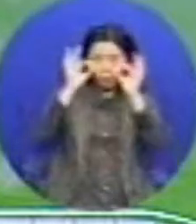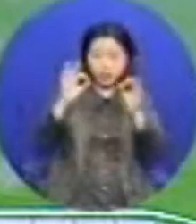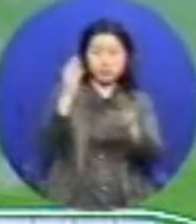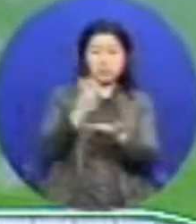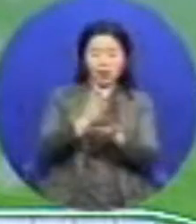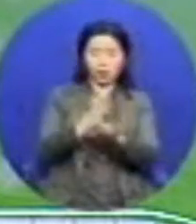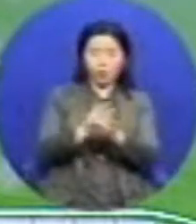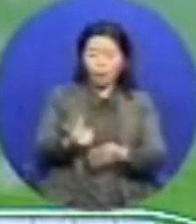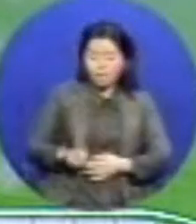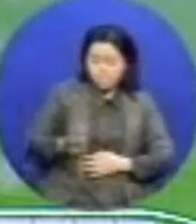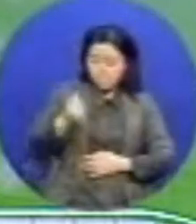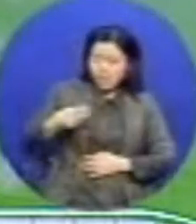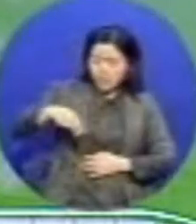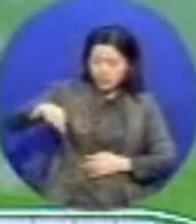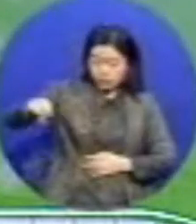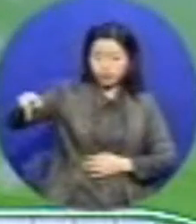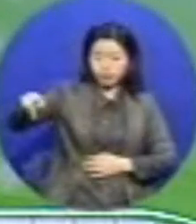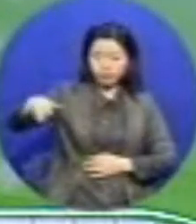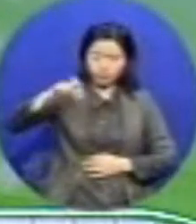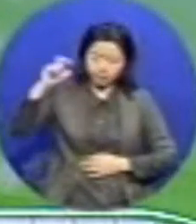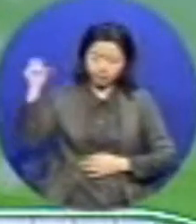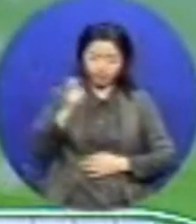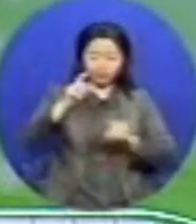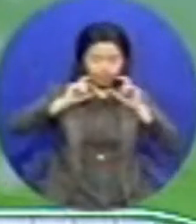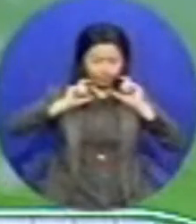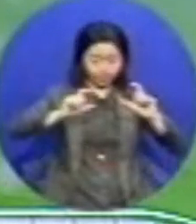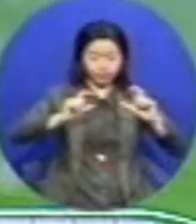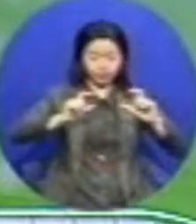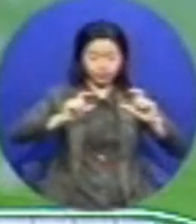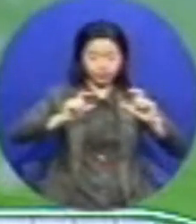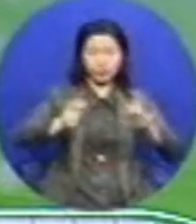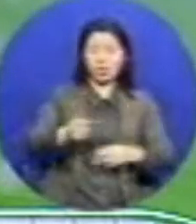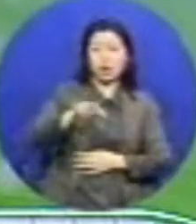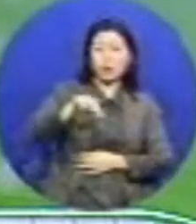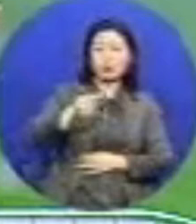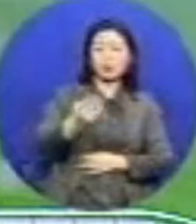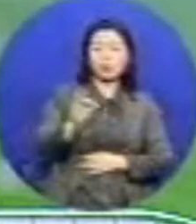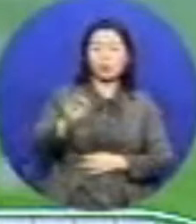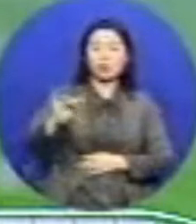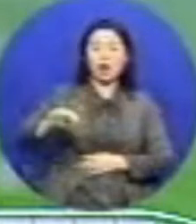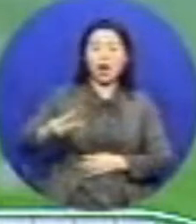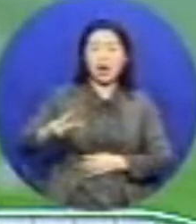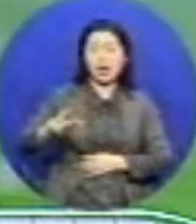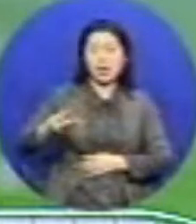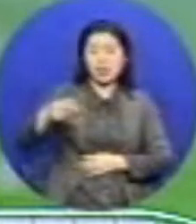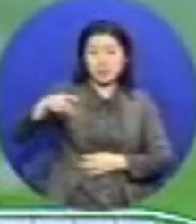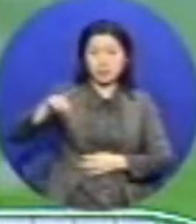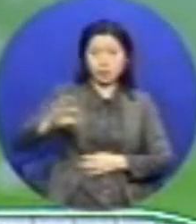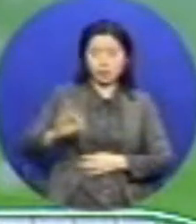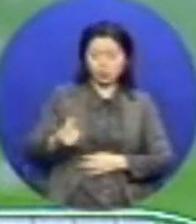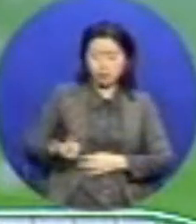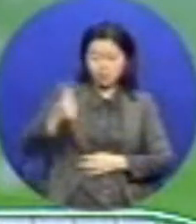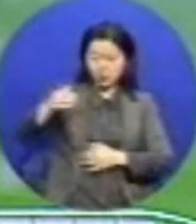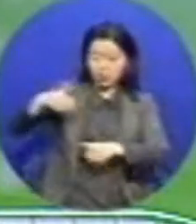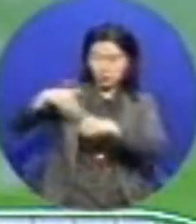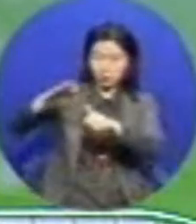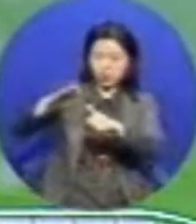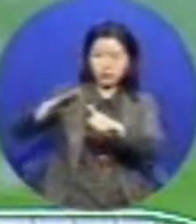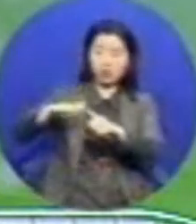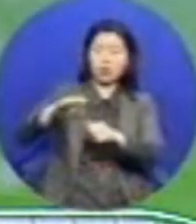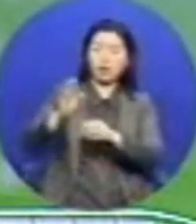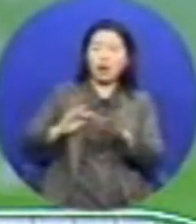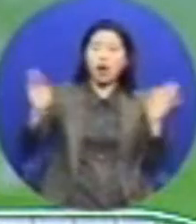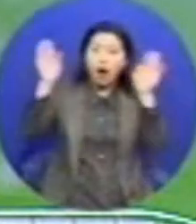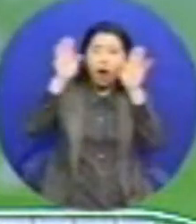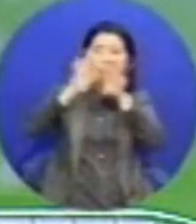뒤돌아보지도 마 어휘 명하고 소 활성으로 급히 내보내면서 하늘에서 유황 뿌리 쏟아지